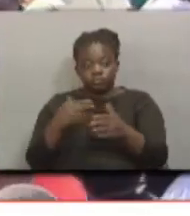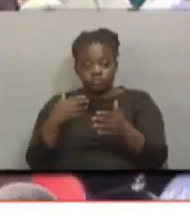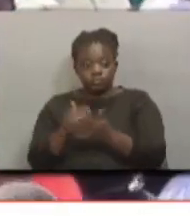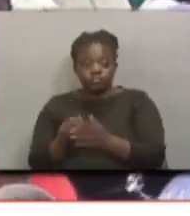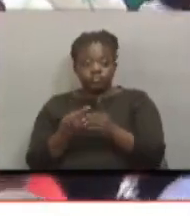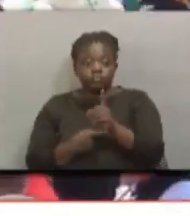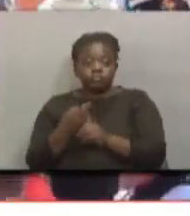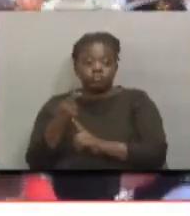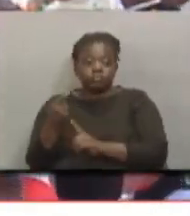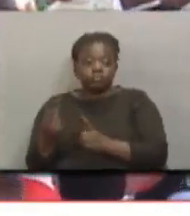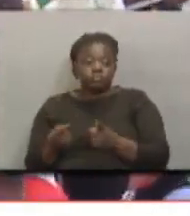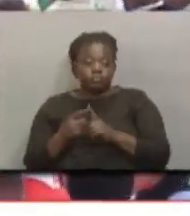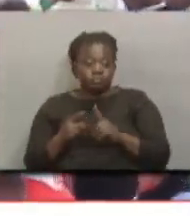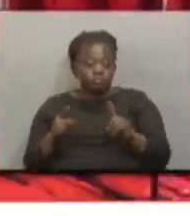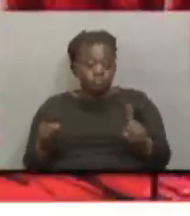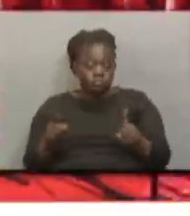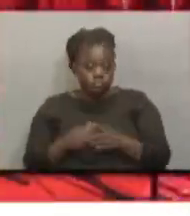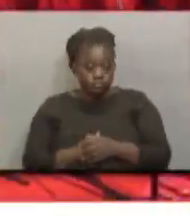Kampala butandikibwawo.